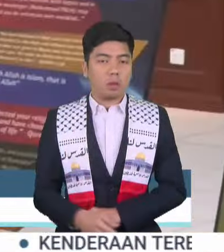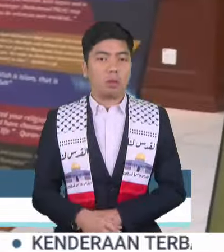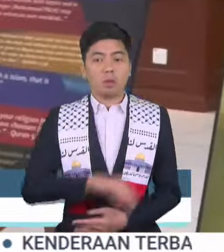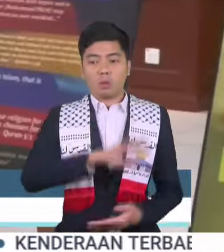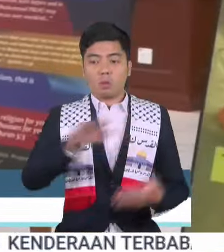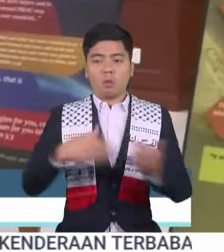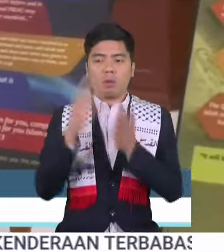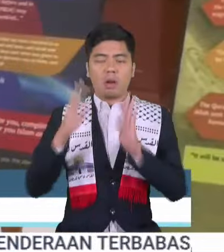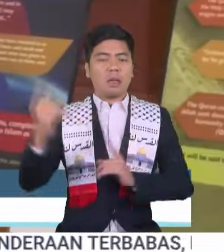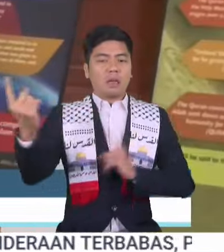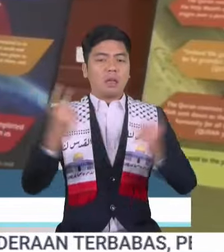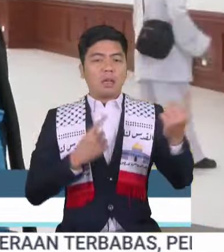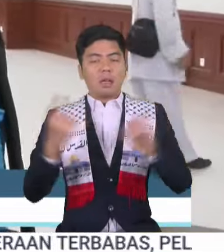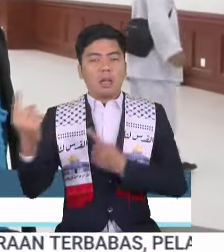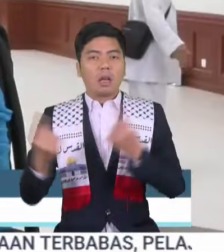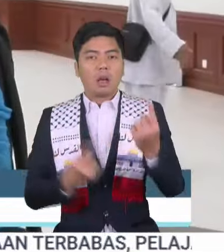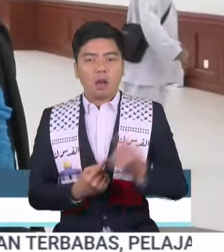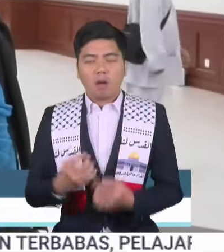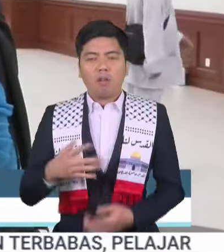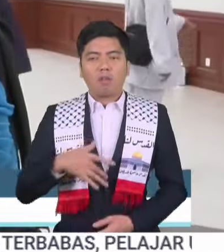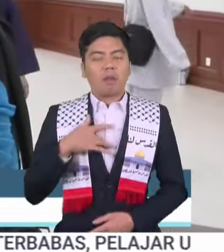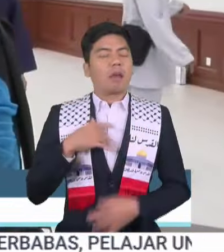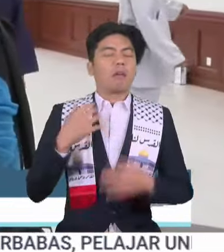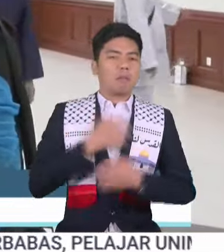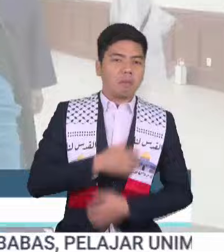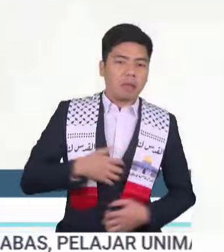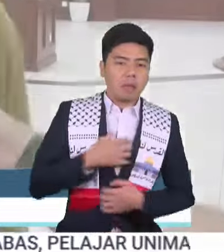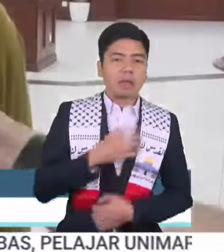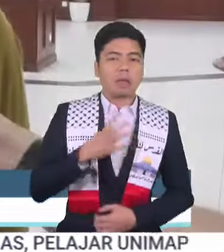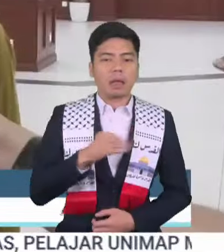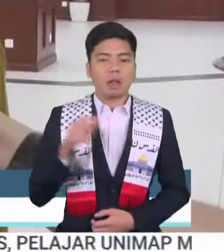dan menyifatkan ia sebagai pengalaman yang cukup menarik.